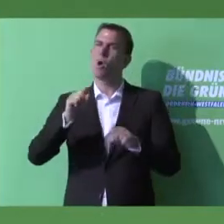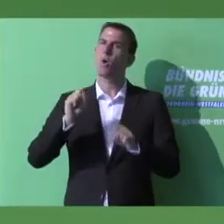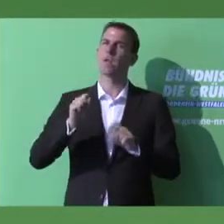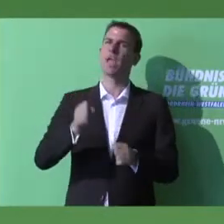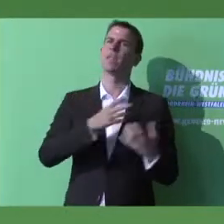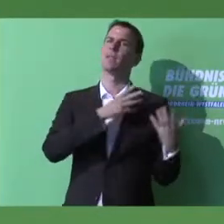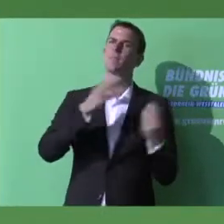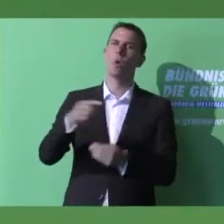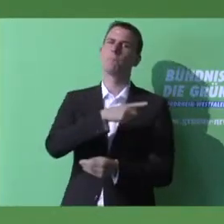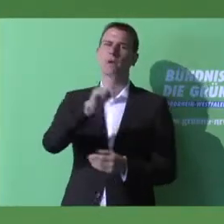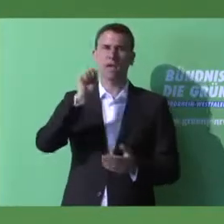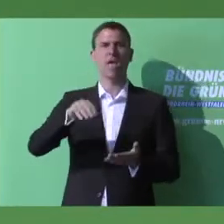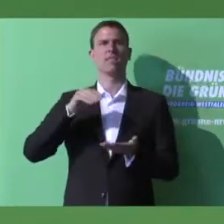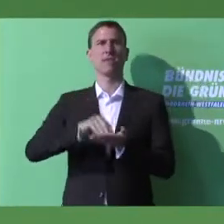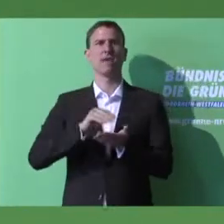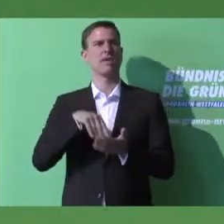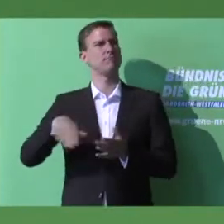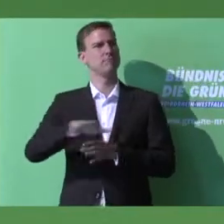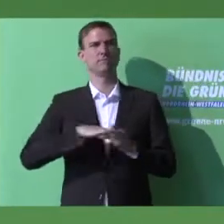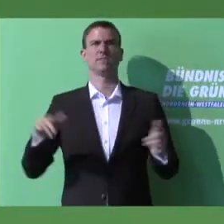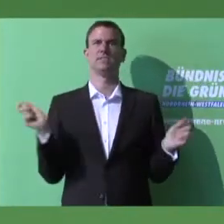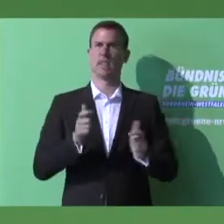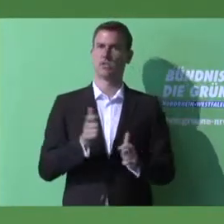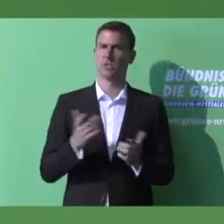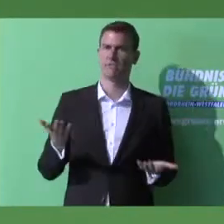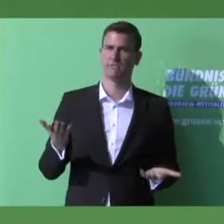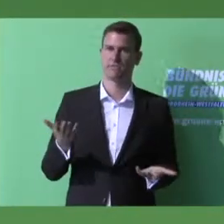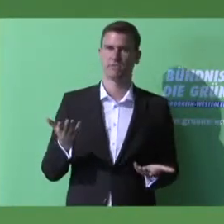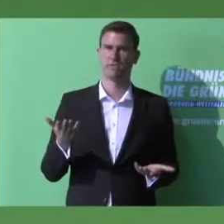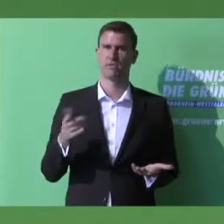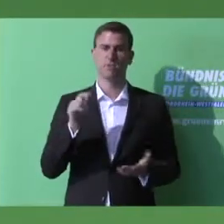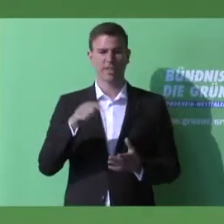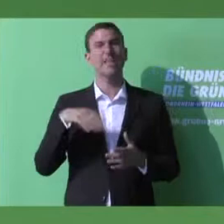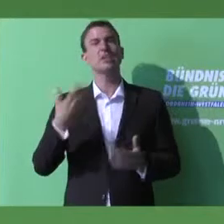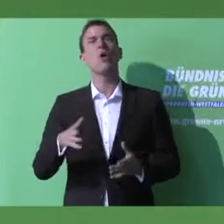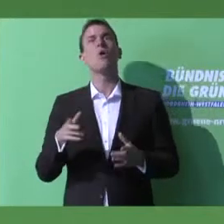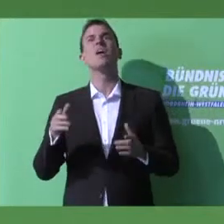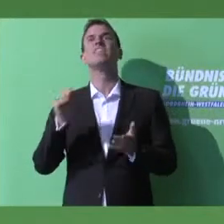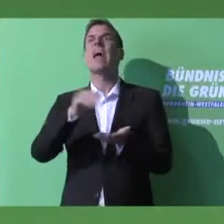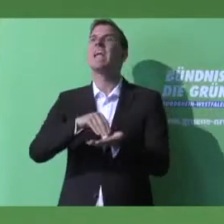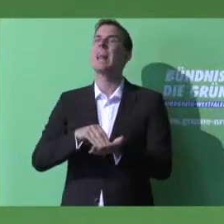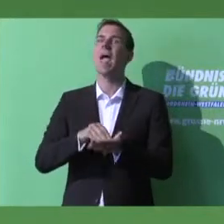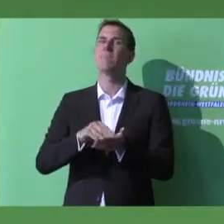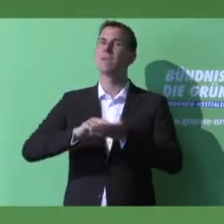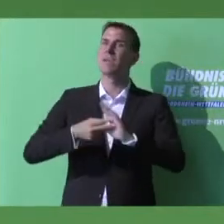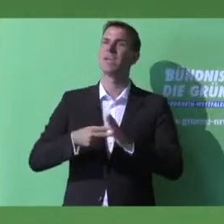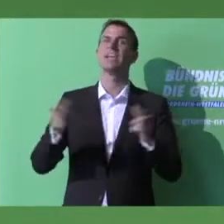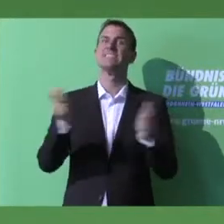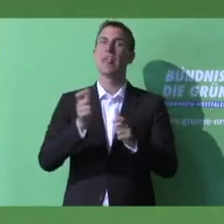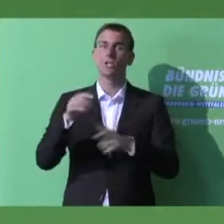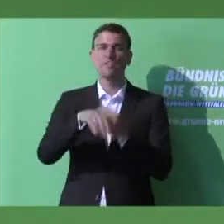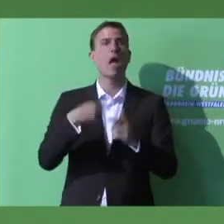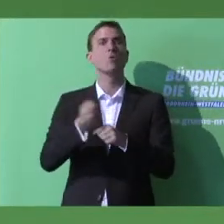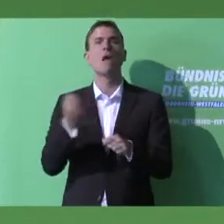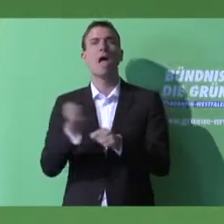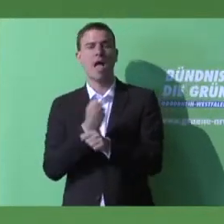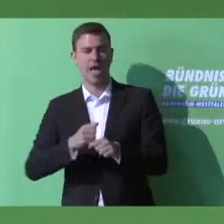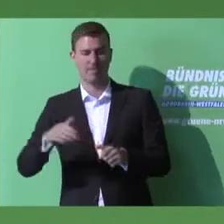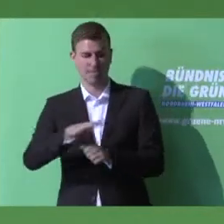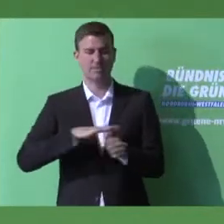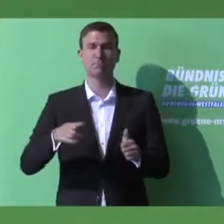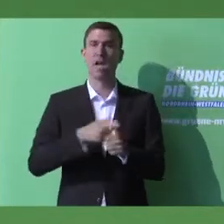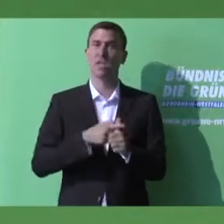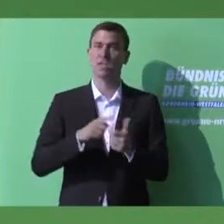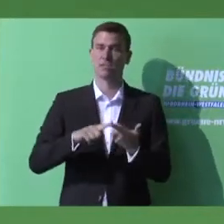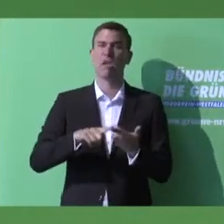haben, teilzuhaben an dieser Gesellschaft. Und Teilhabe an dieser Gesellschaft ist die Teilhabe an Arbeit. Aber